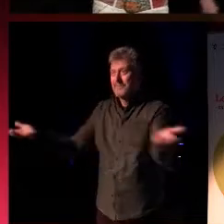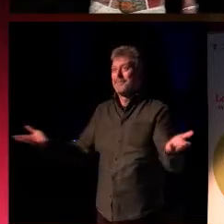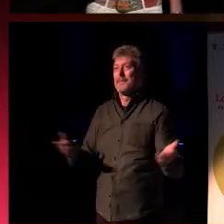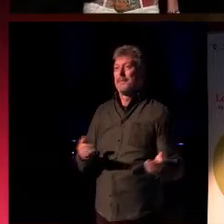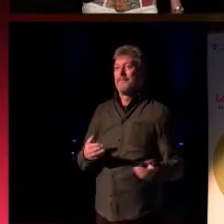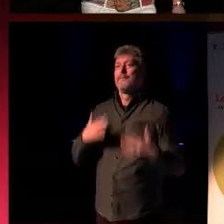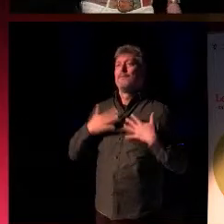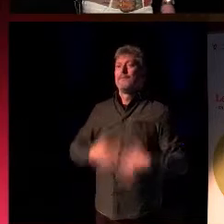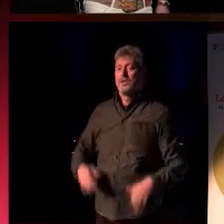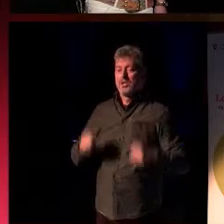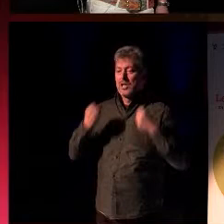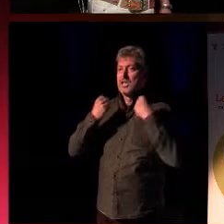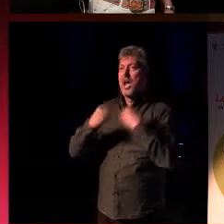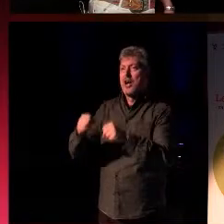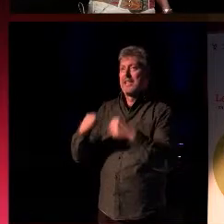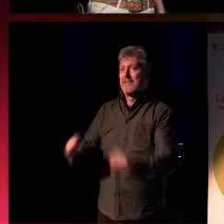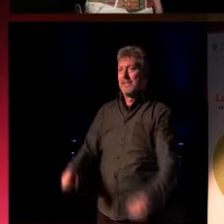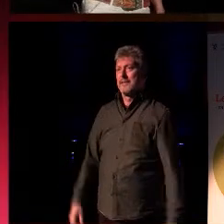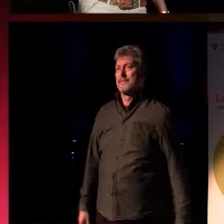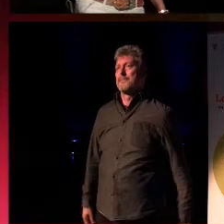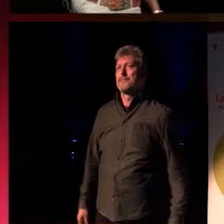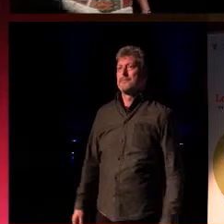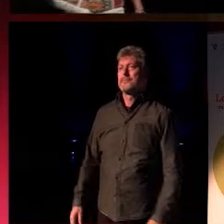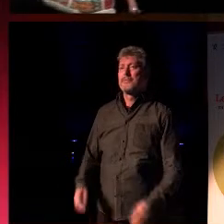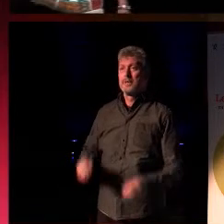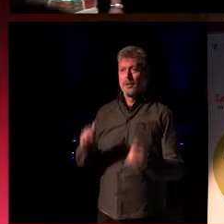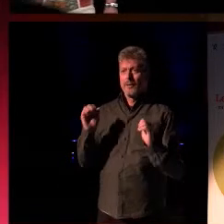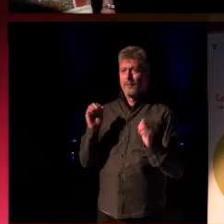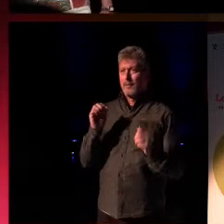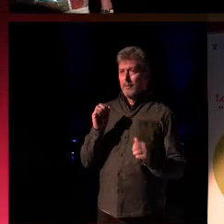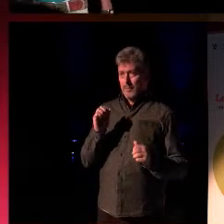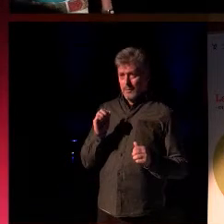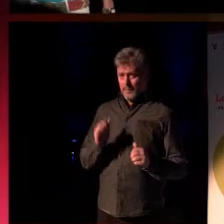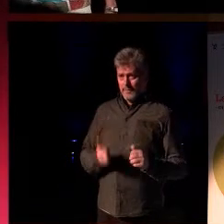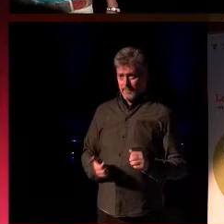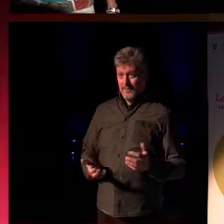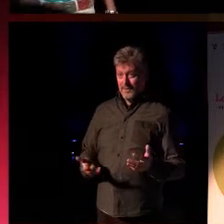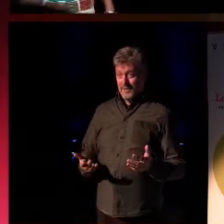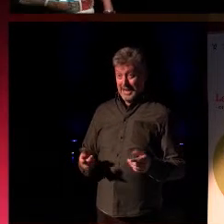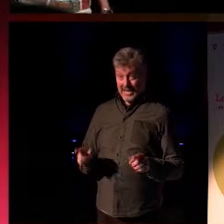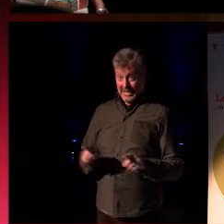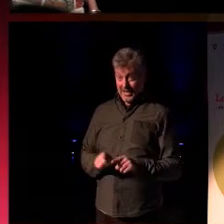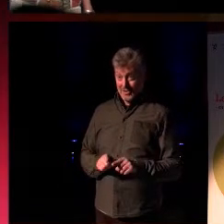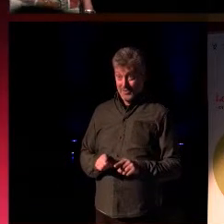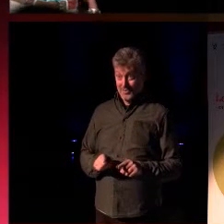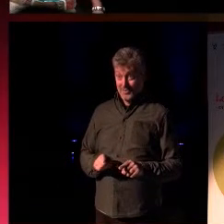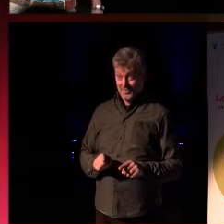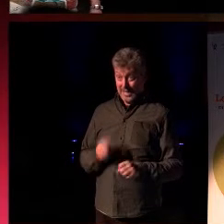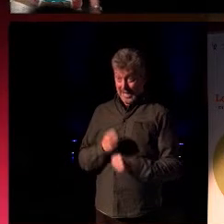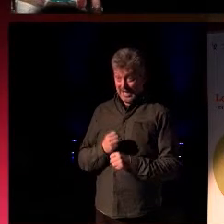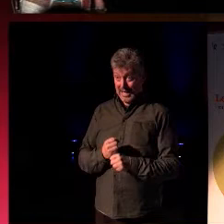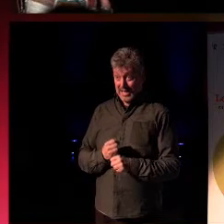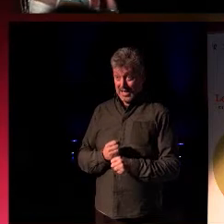fysisk aktivitet. For er det egentlig sånn at det er typisk norsk å være i god form?